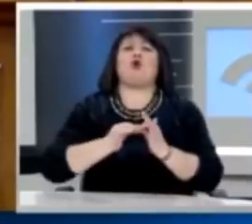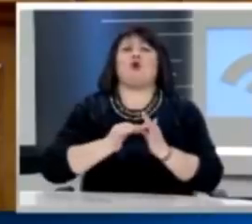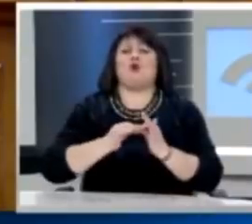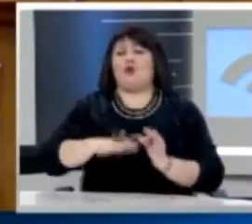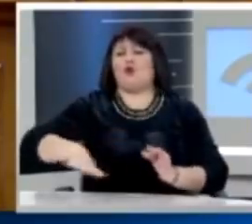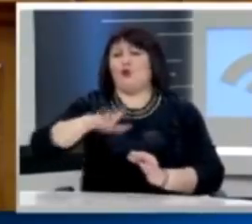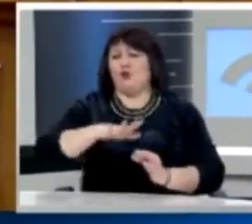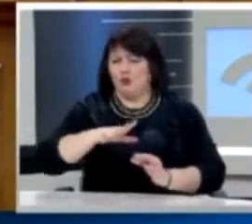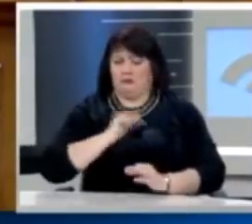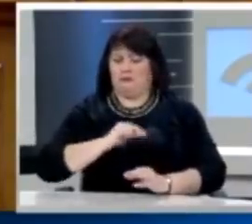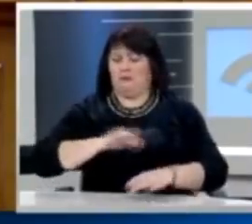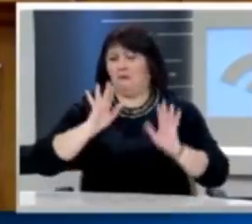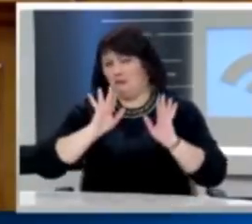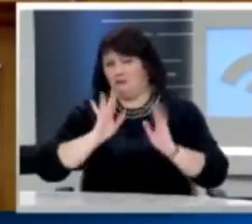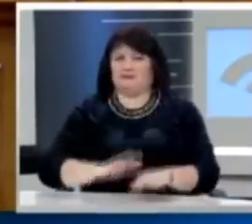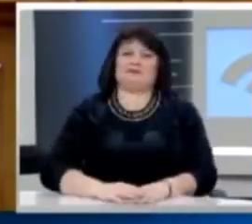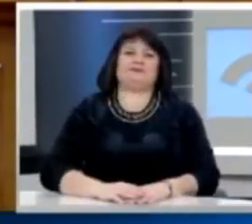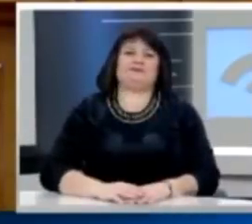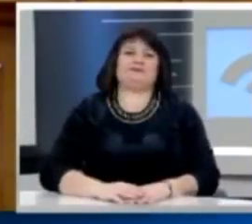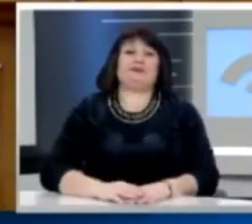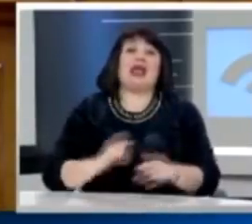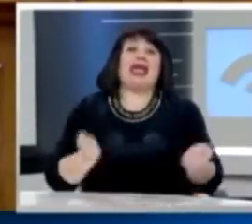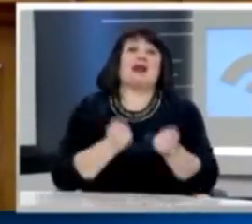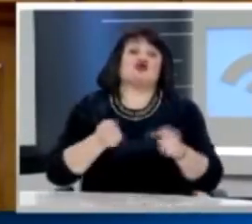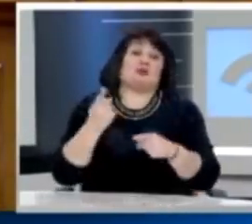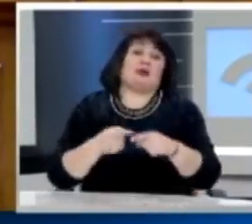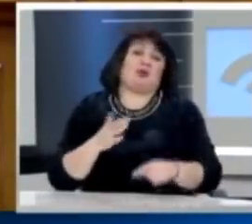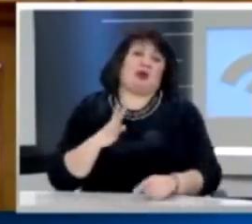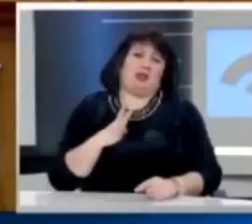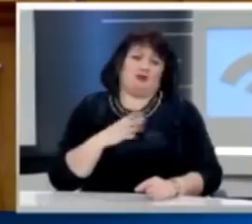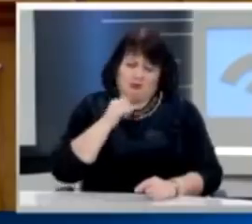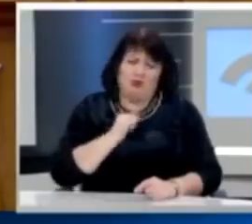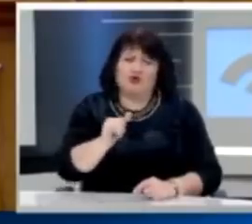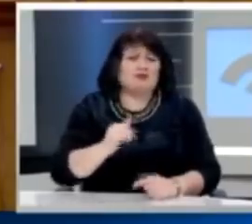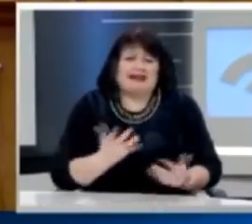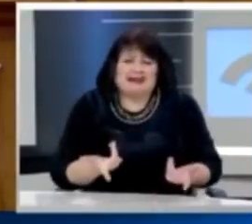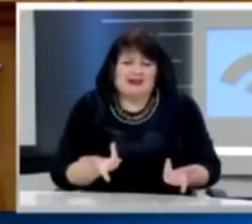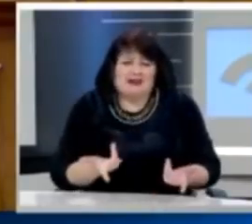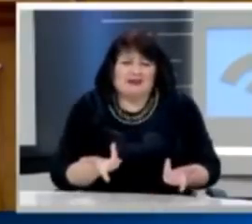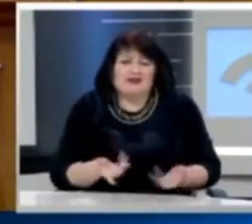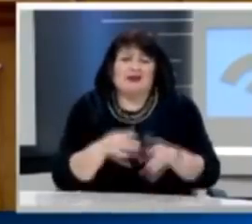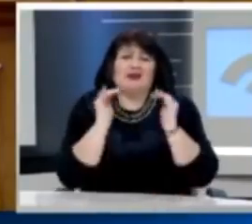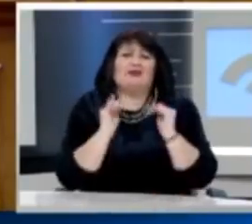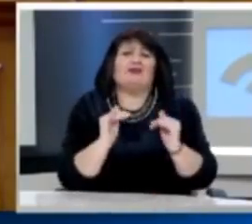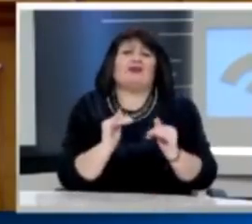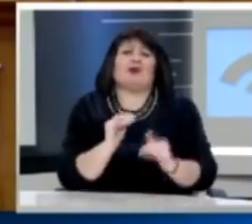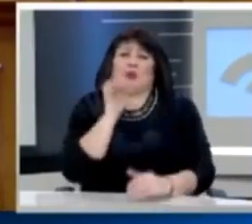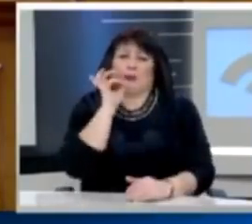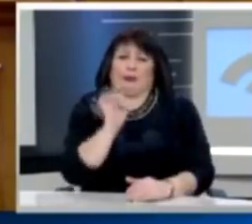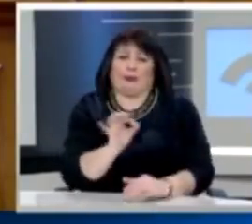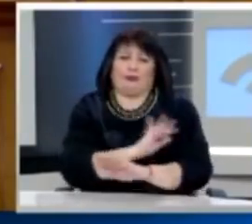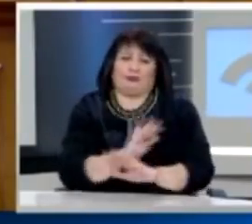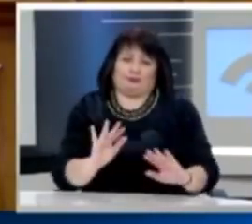στην περιοχή. Γιατί για τους εργαζόμενους μόνιμα εξακολουθεί να γράφει μηδέν στο